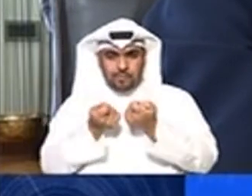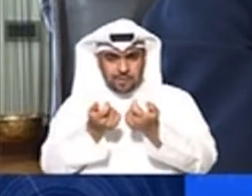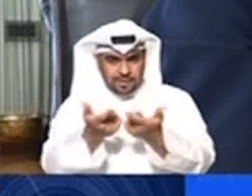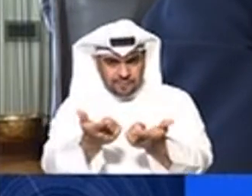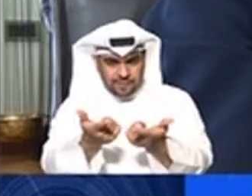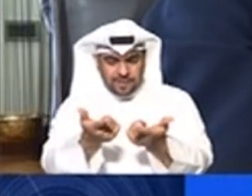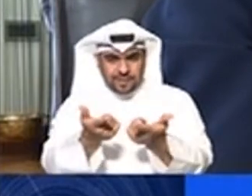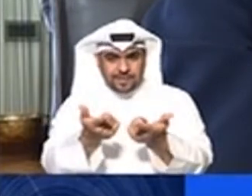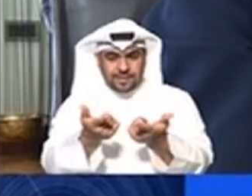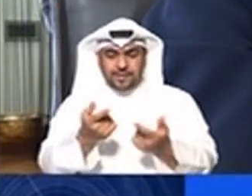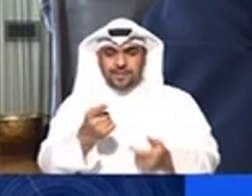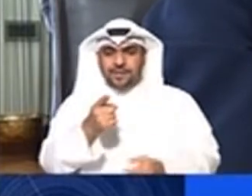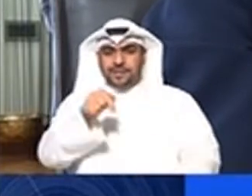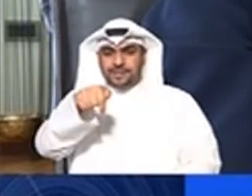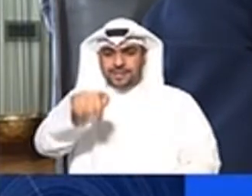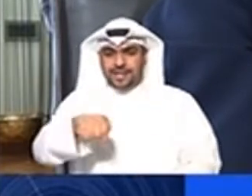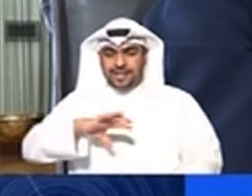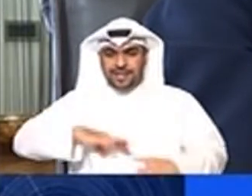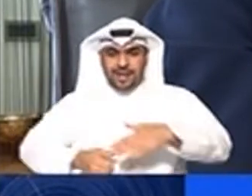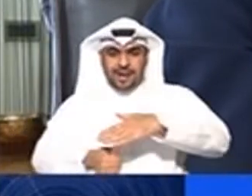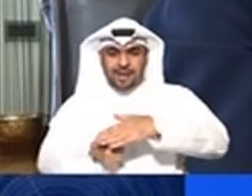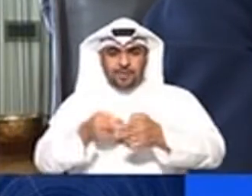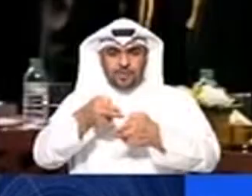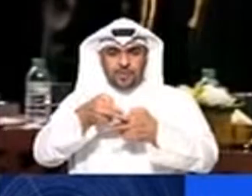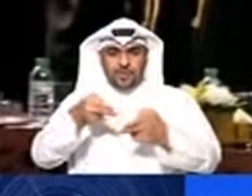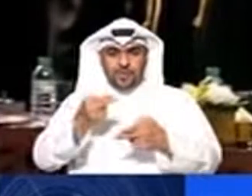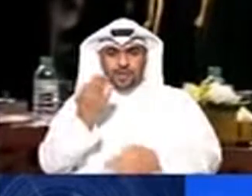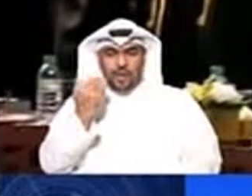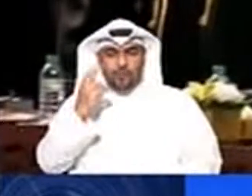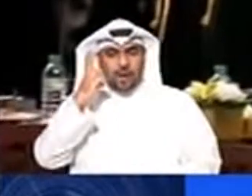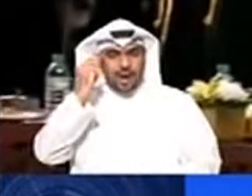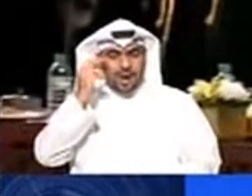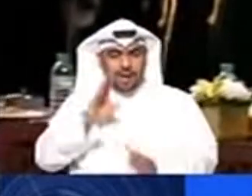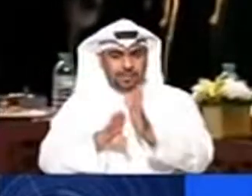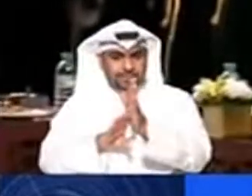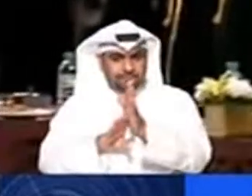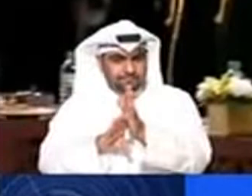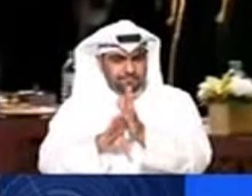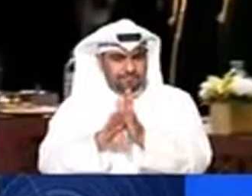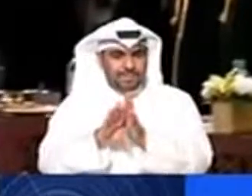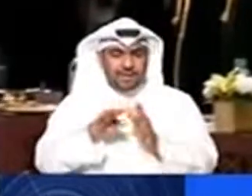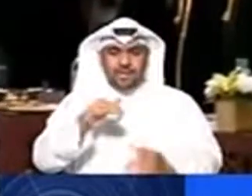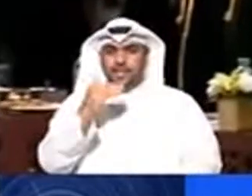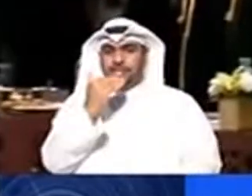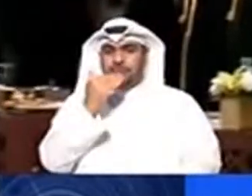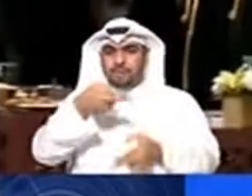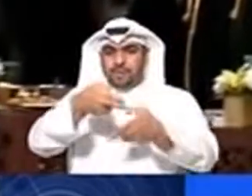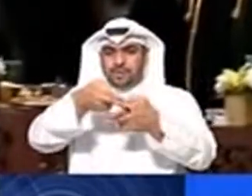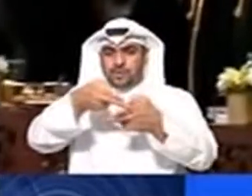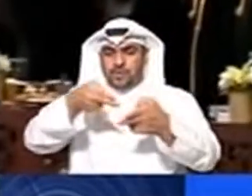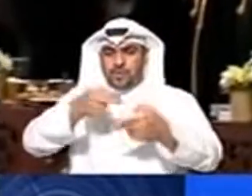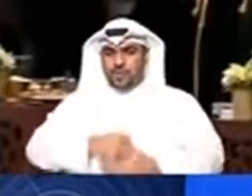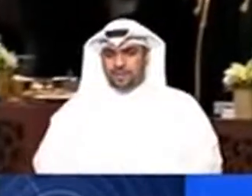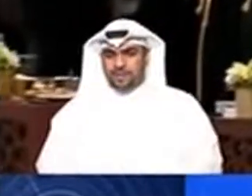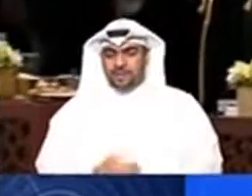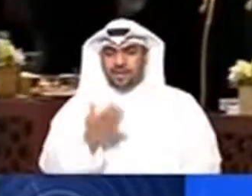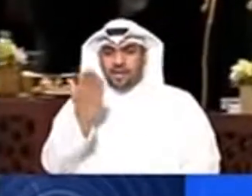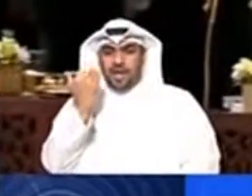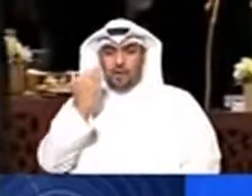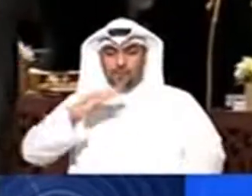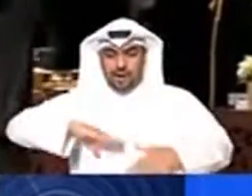حقيقي بأن يتمكن الشباب الكويتي ويقف على أقدامه. كان دائما رحمه الله يوجه بتقديم كل ألوان